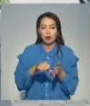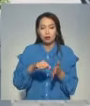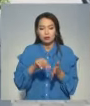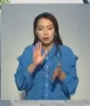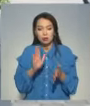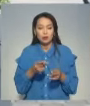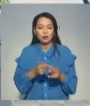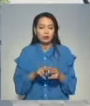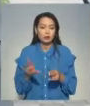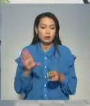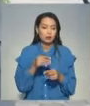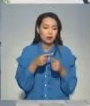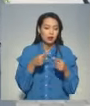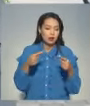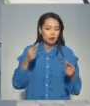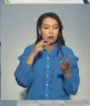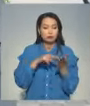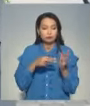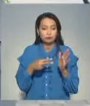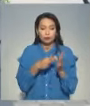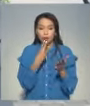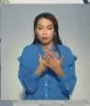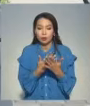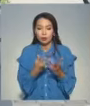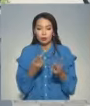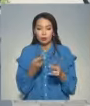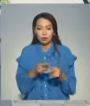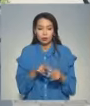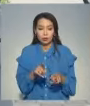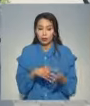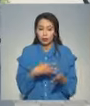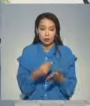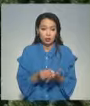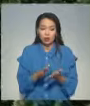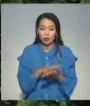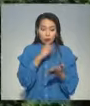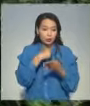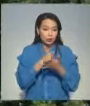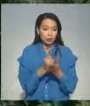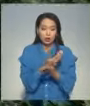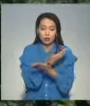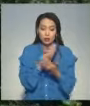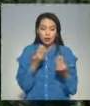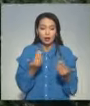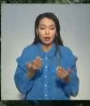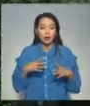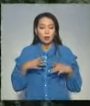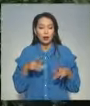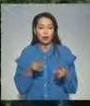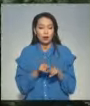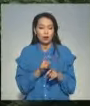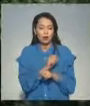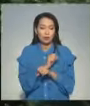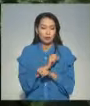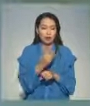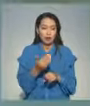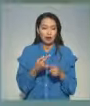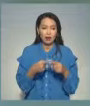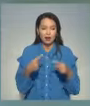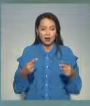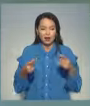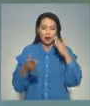инфрақұрылымы бәрі-бәрі ескеріліп көрсетіледі. Бірақ бұл тұжырымдама әлі күнге бекітілмеген. Бүгінде саябаққа келушілерге түрлі аттракциондар мен